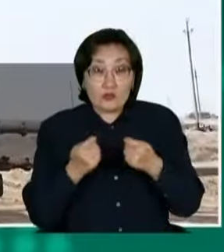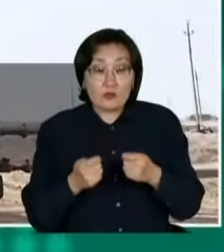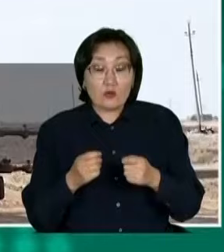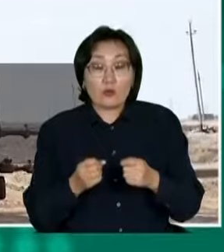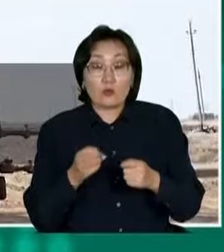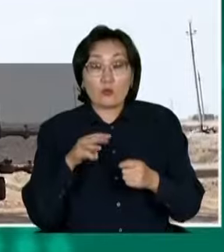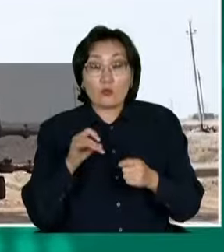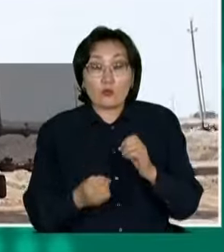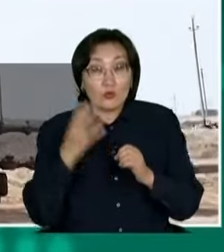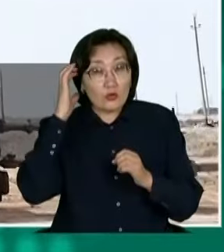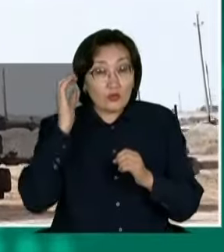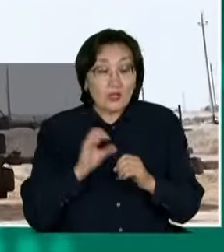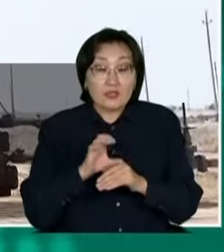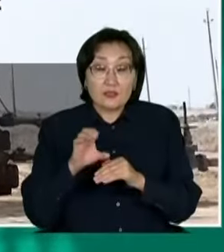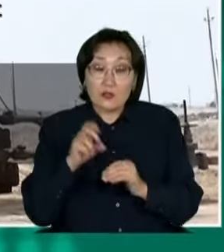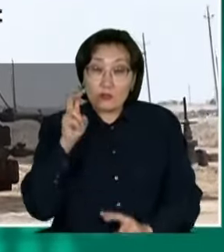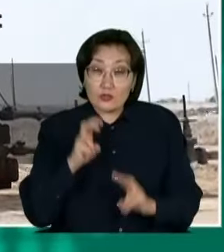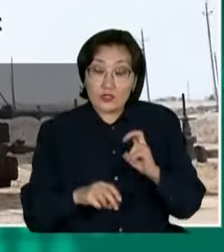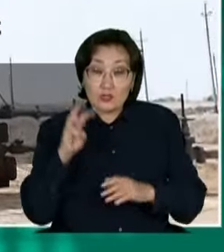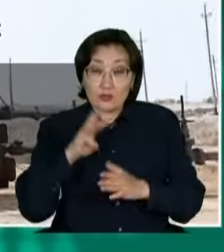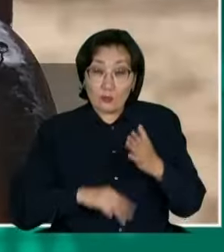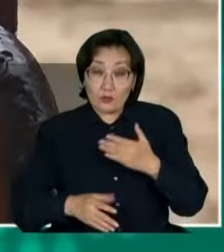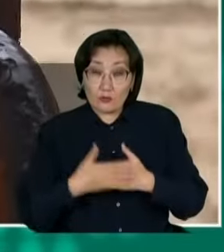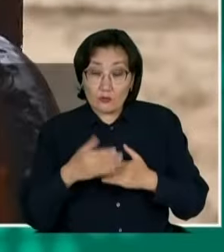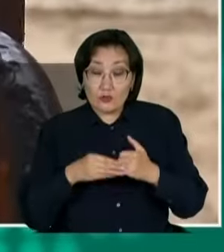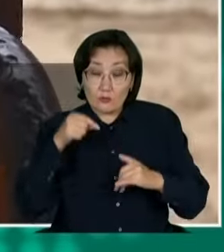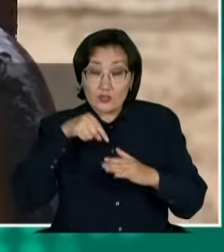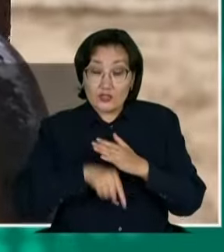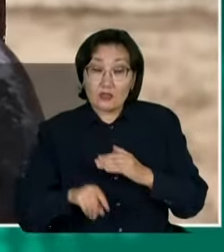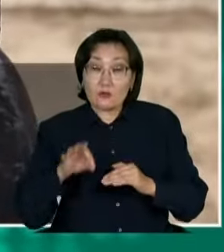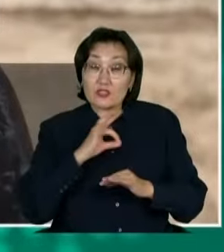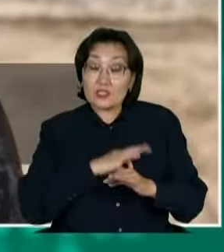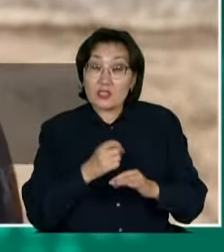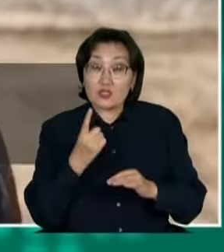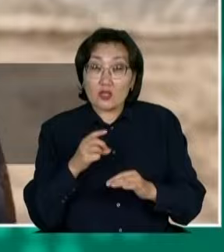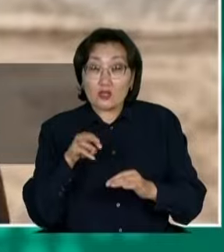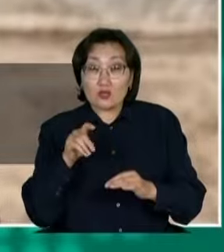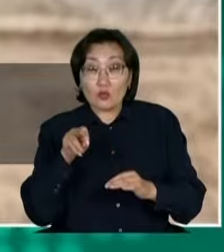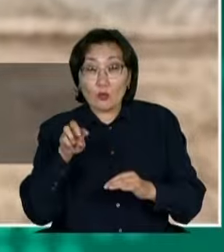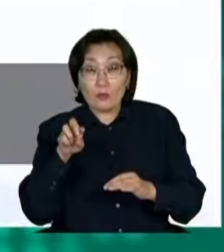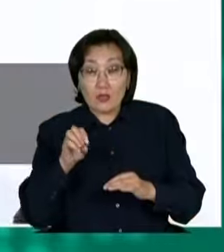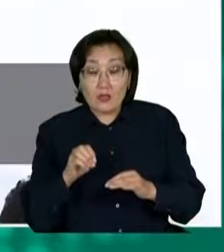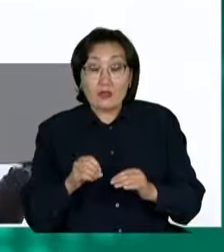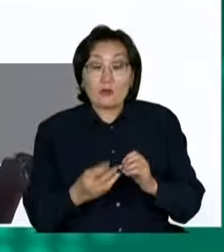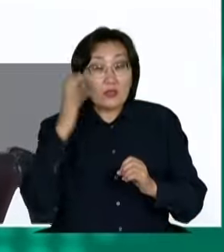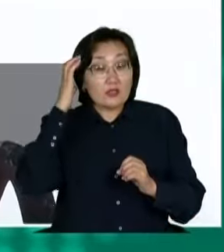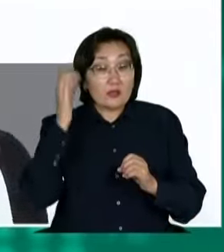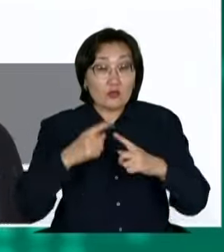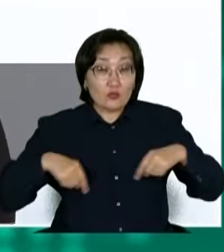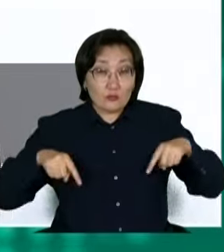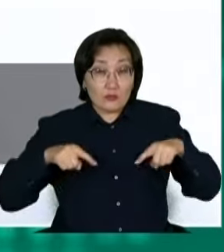мұнай мекемесіне айыппұл салынды. Атап айтқанда жер қойнауын пайдаланушы жалғыз төбе мұнай жауапкершілігі шектеулі